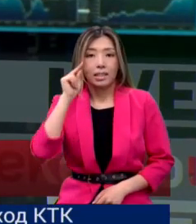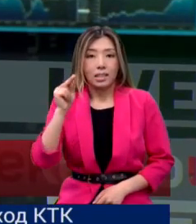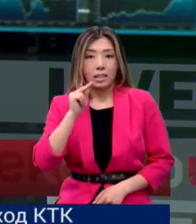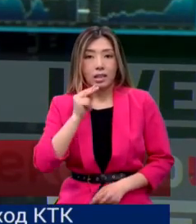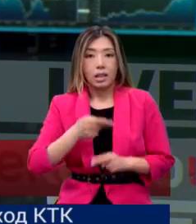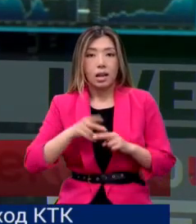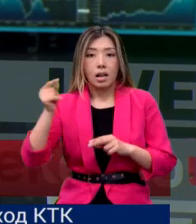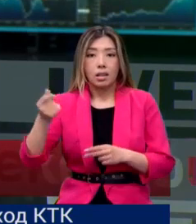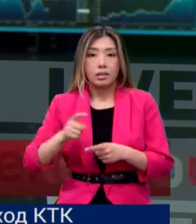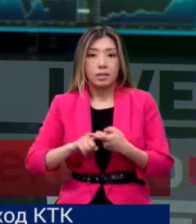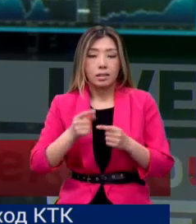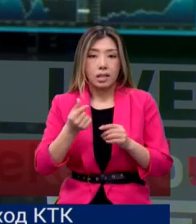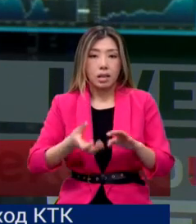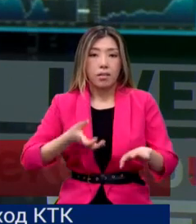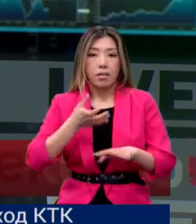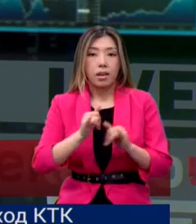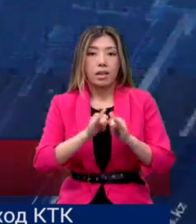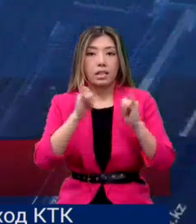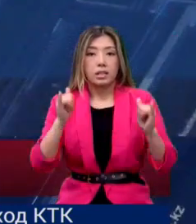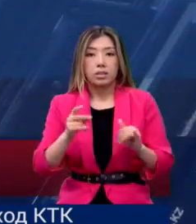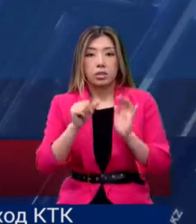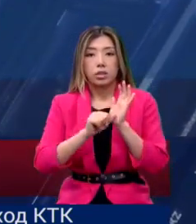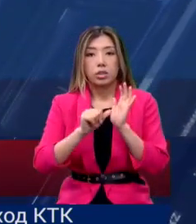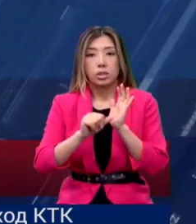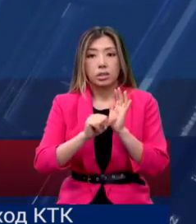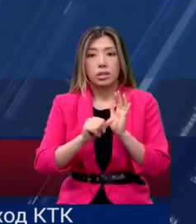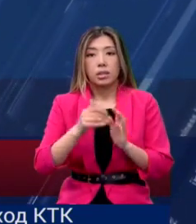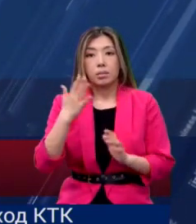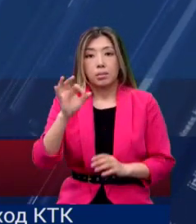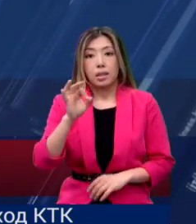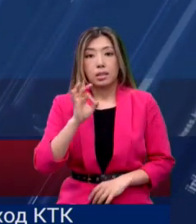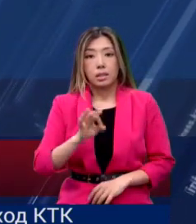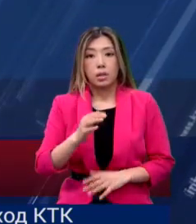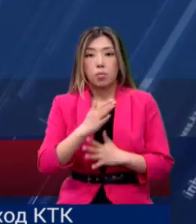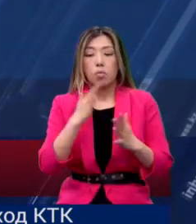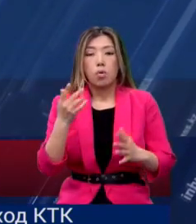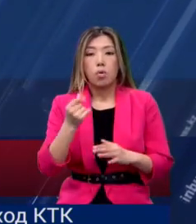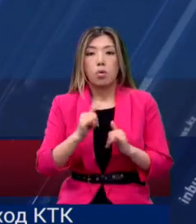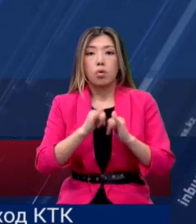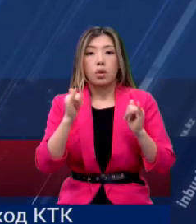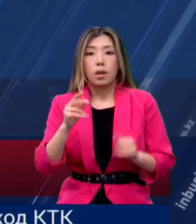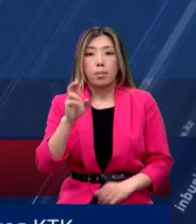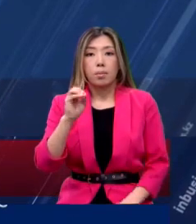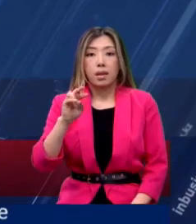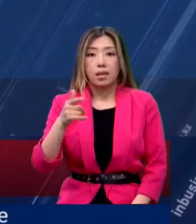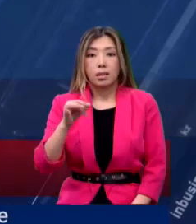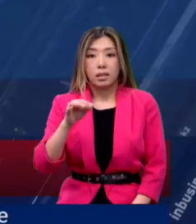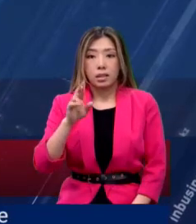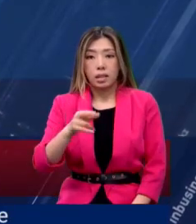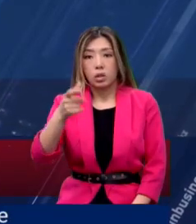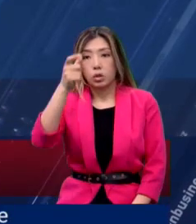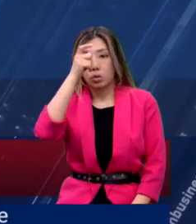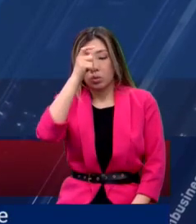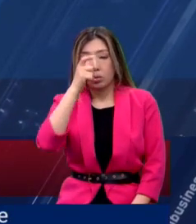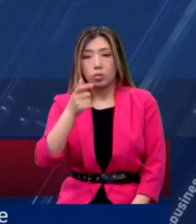Их доля инвестиций от общего объема больше 68%. Значительный рост показала Бельгия, Южная Корея и Турция. В 2021 году